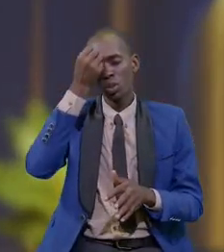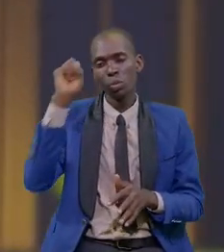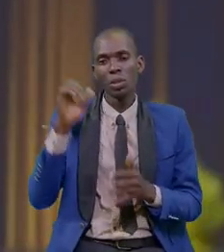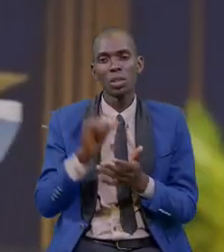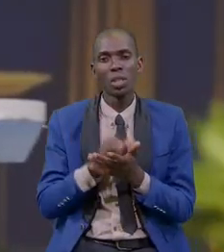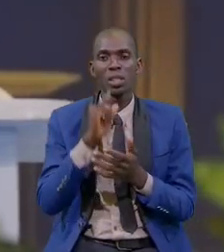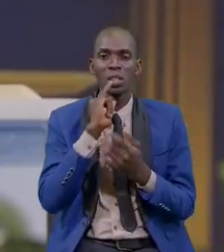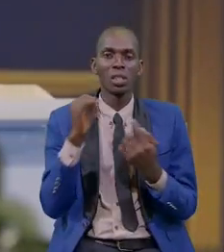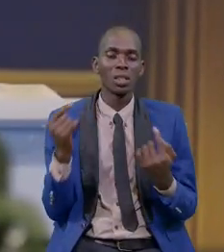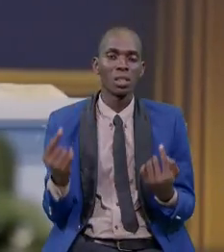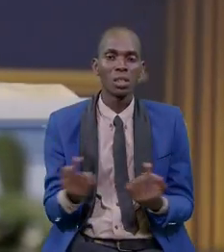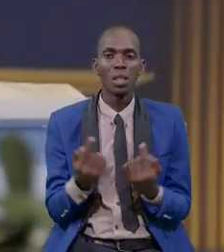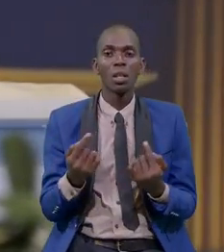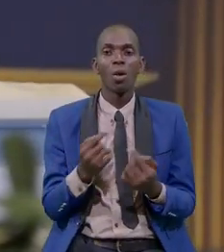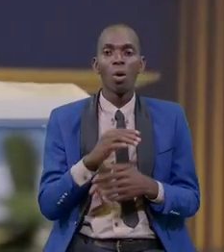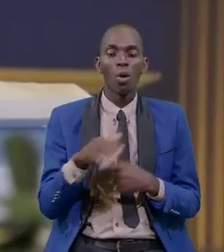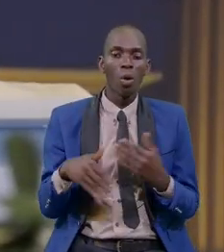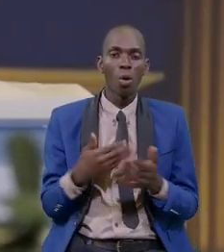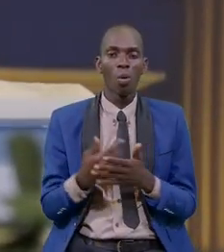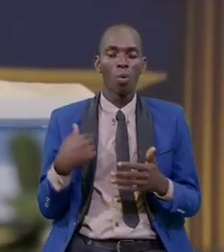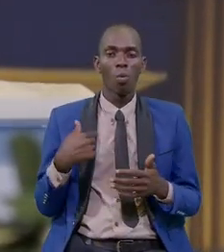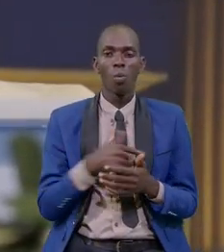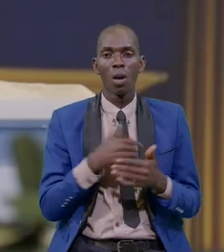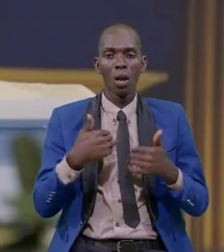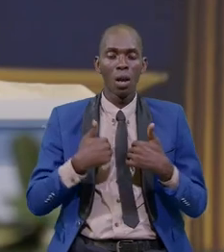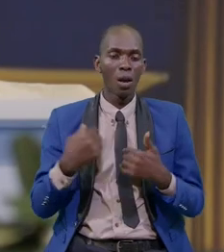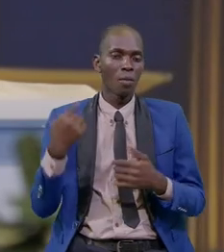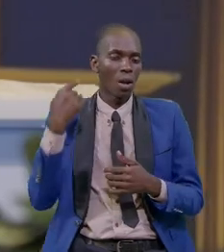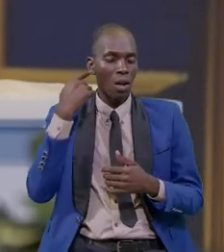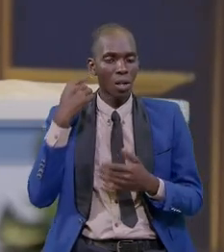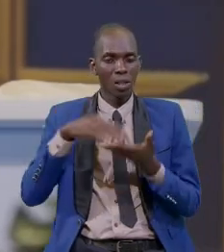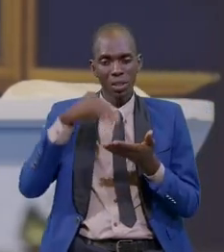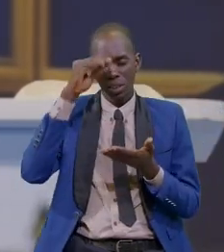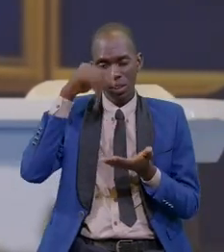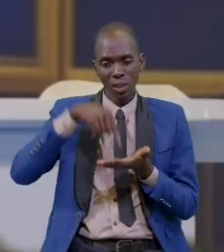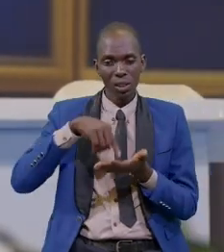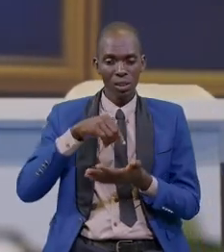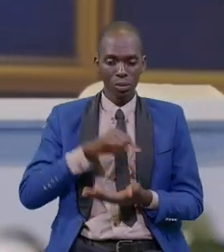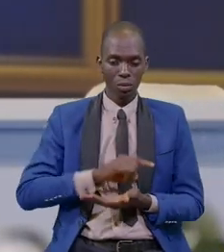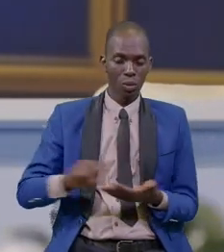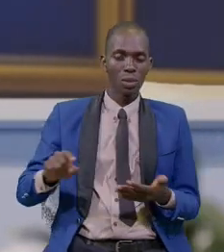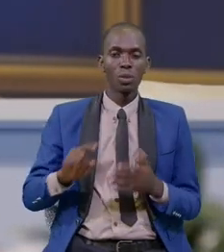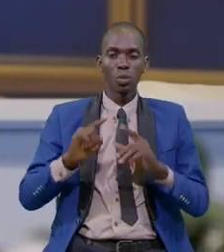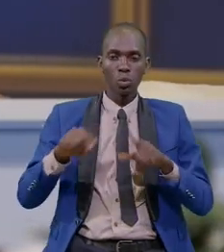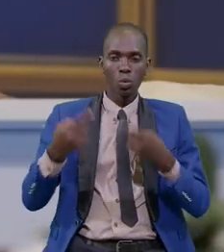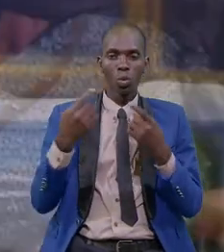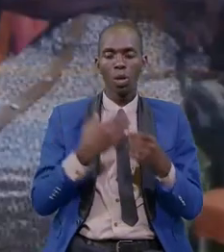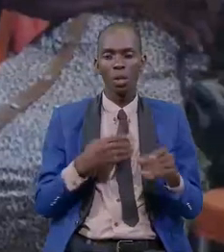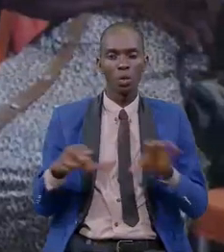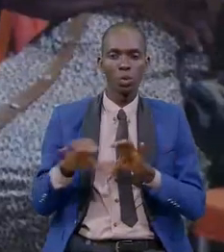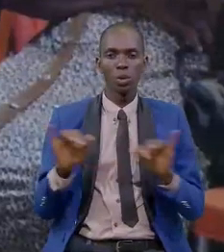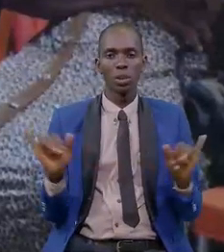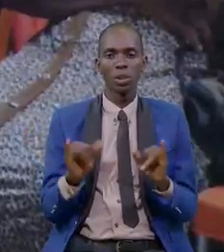Alors tout ce que nous avons entendu au cours de ce week-end, allez, et faites de même. Moi, je le